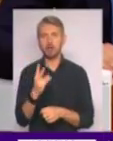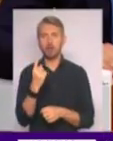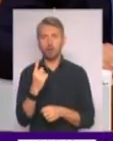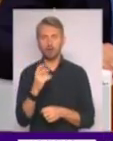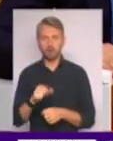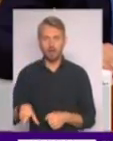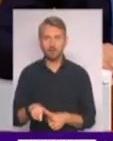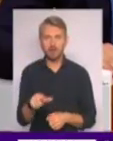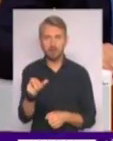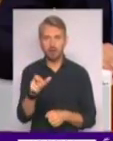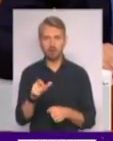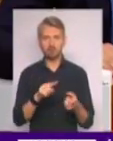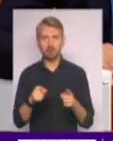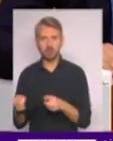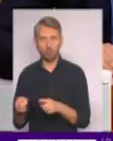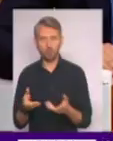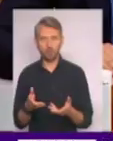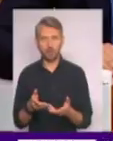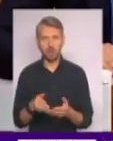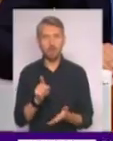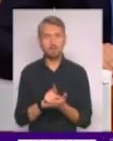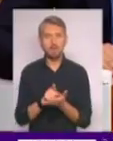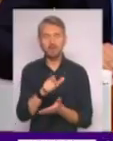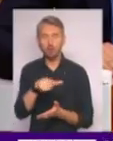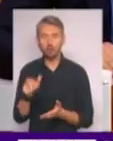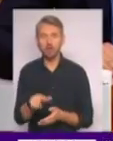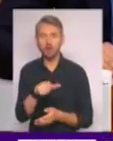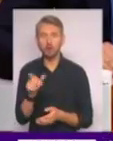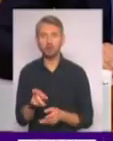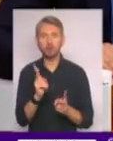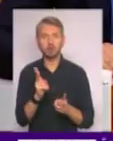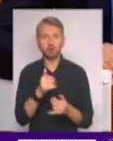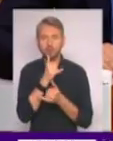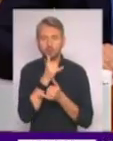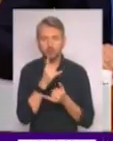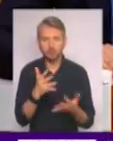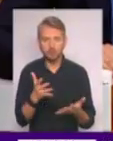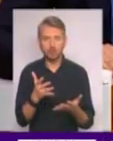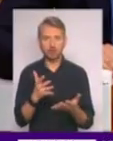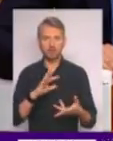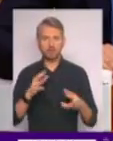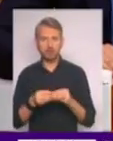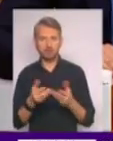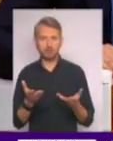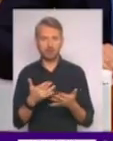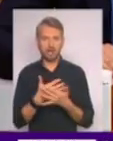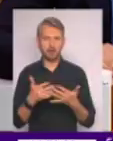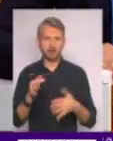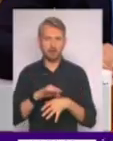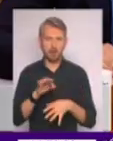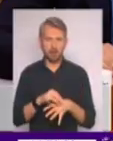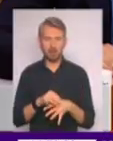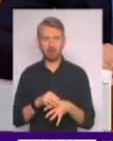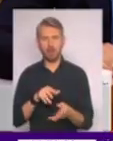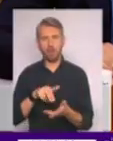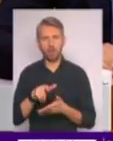шашликів під лісом. Дуже дякую. Люди, которые не в состоянии вследствие поражения